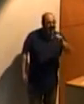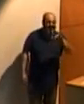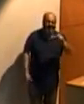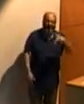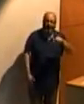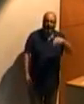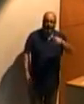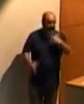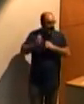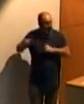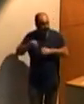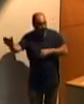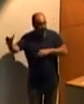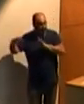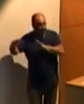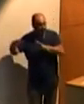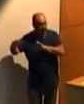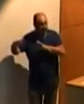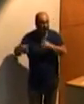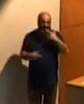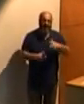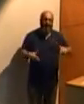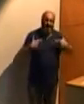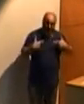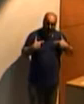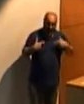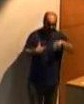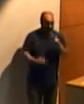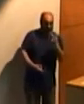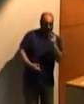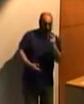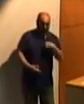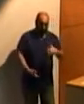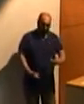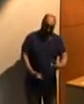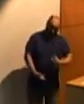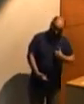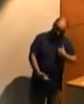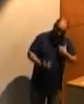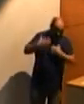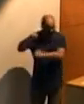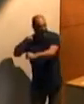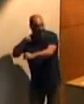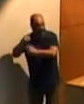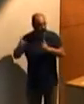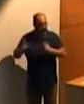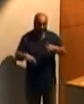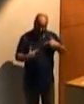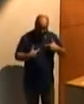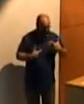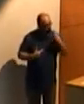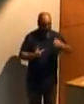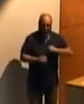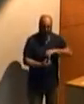vivant j'aime bien dire que les gens est hétéro autonome le vivant a besoin d'être dans un